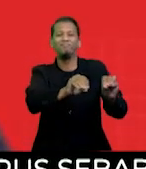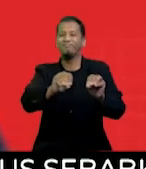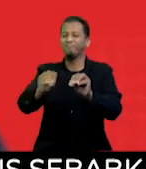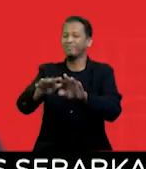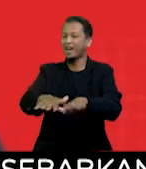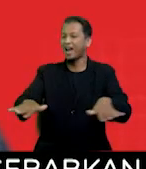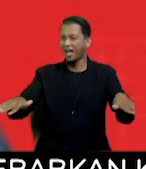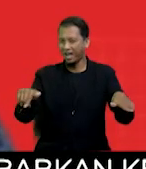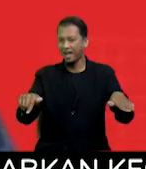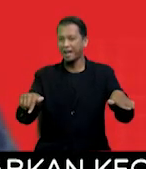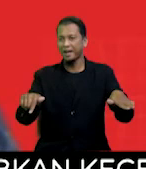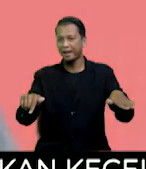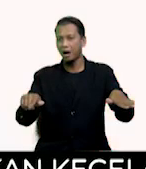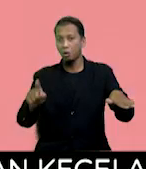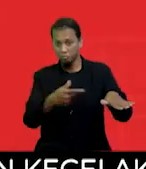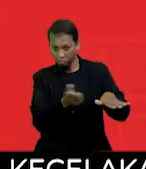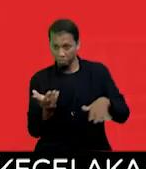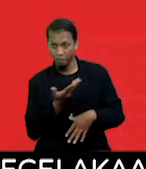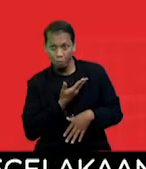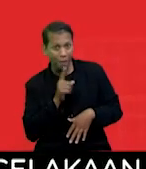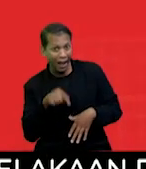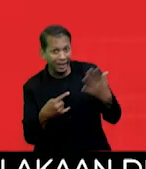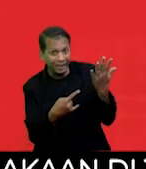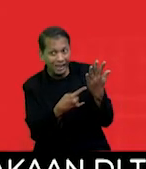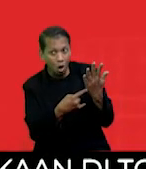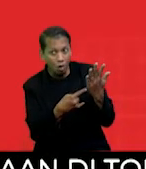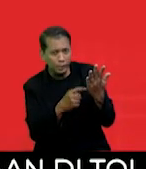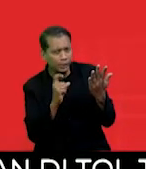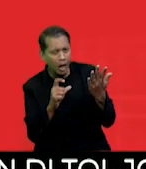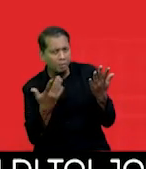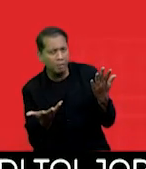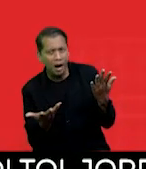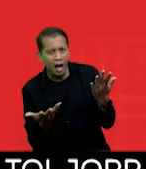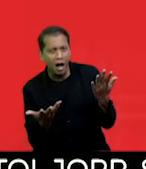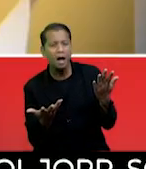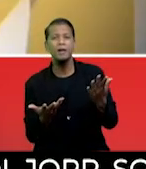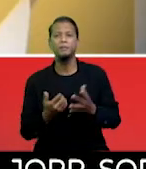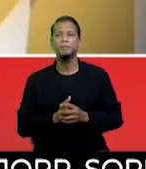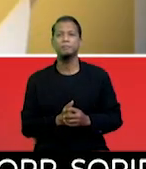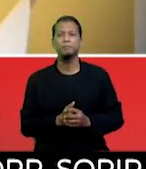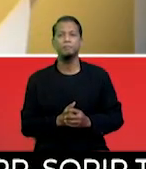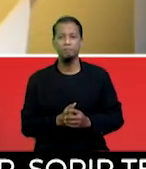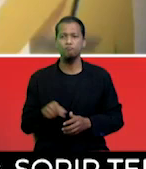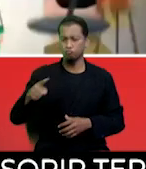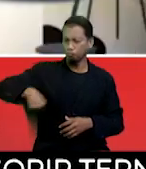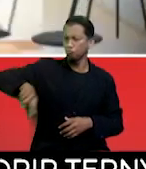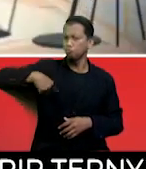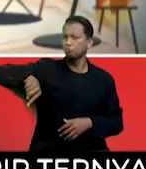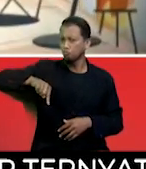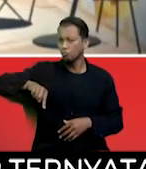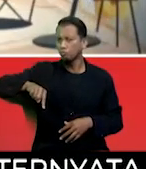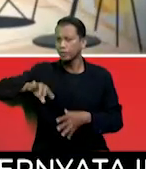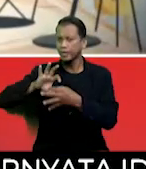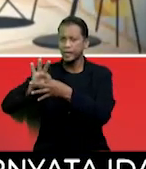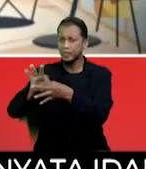mereka berinteraksi di ranah digital. Oleh karena itu, WIGO Indonesia bekerja sama dengan Bully.id